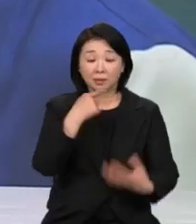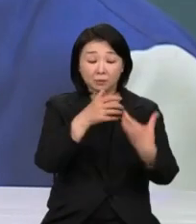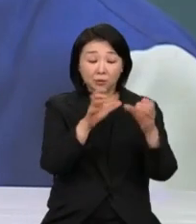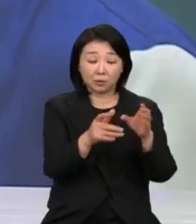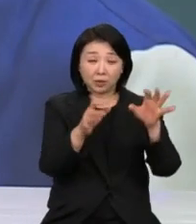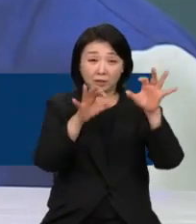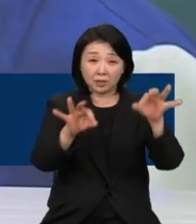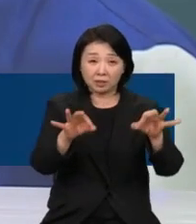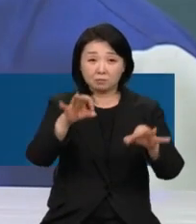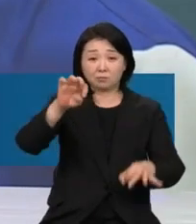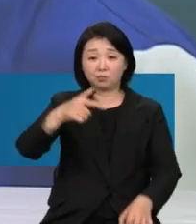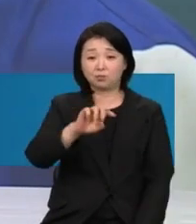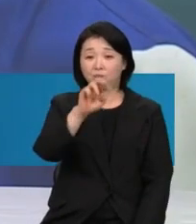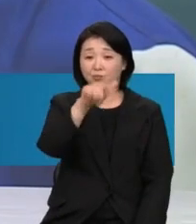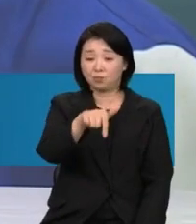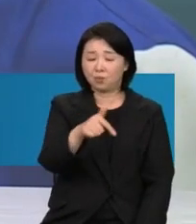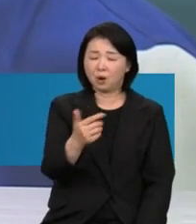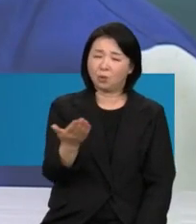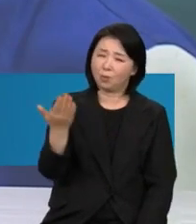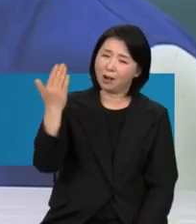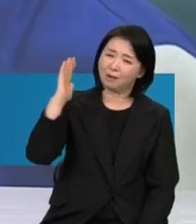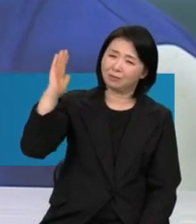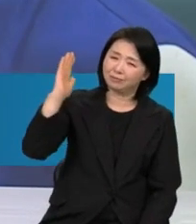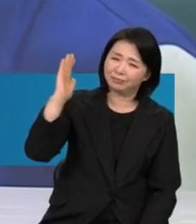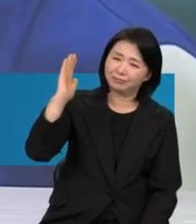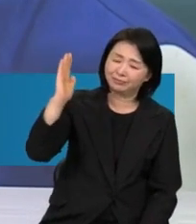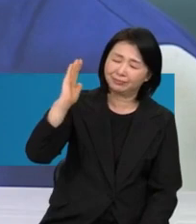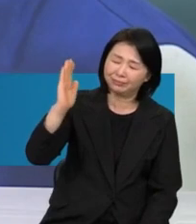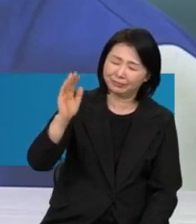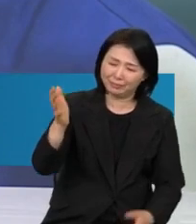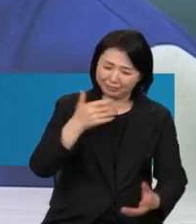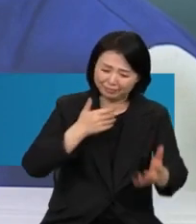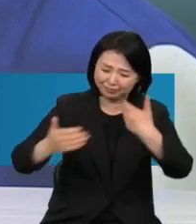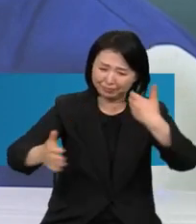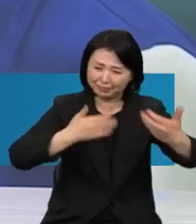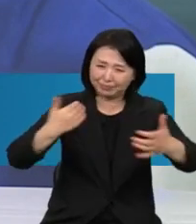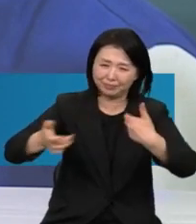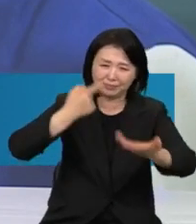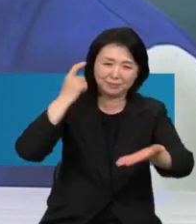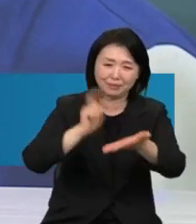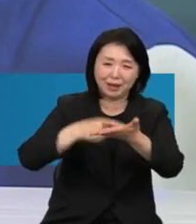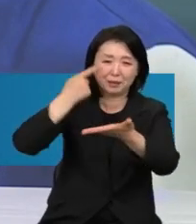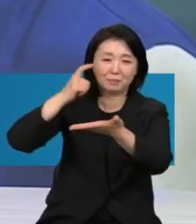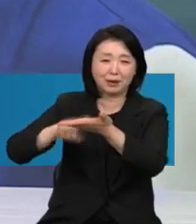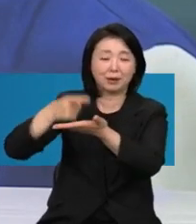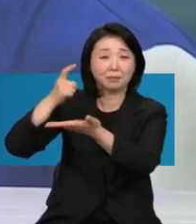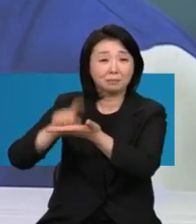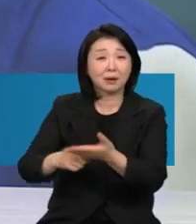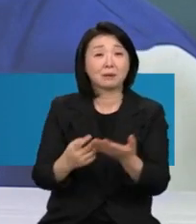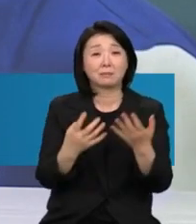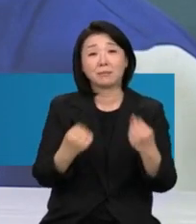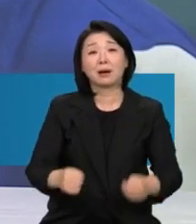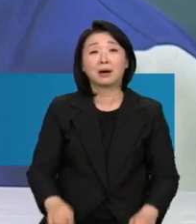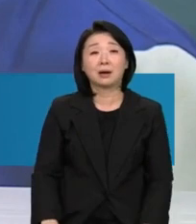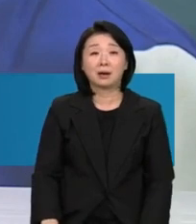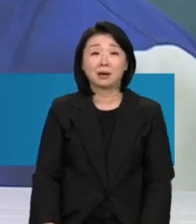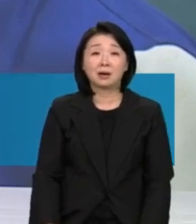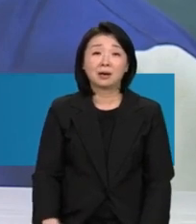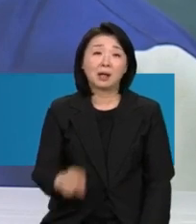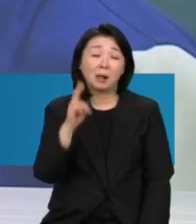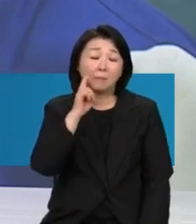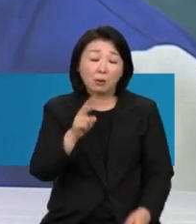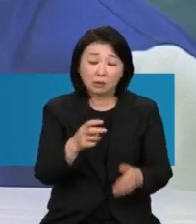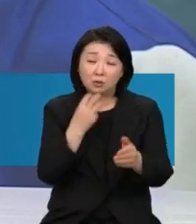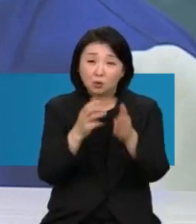민주당 김준혁 후보의 과거 언행이 끊임없이 발굴되고 있습니다. 또 고 박원순 전 서울시장의 명예 회복을